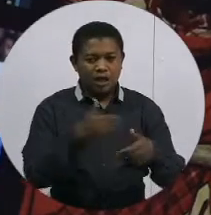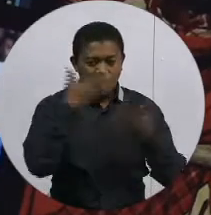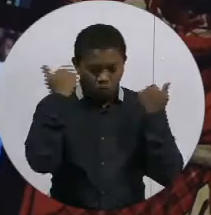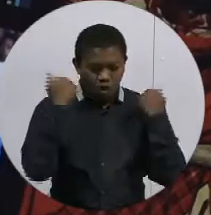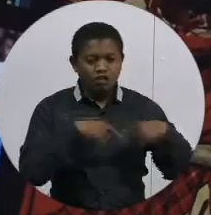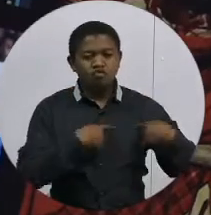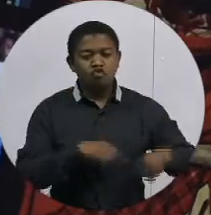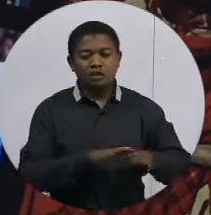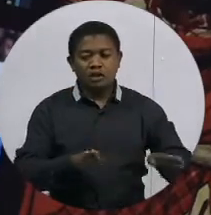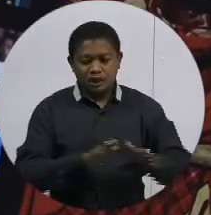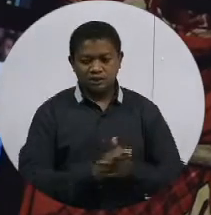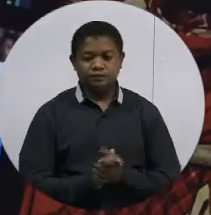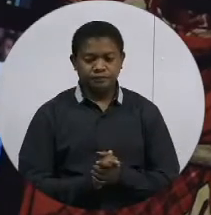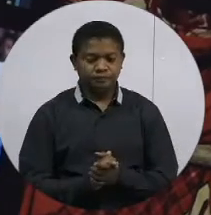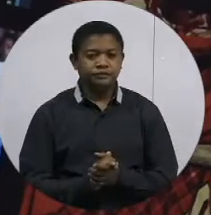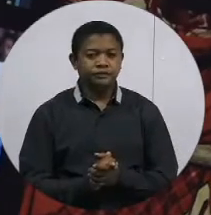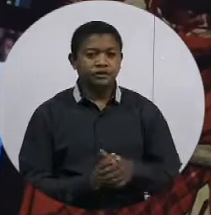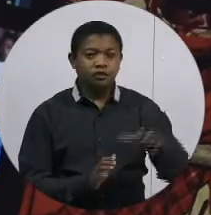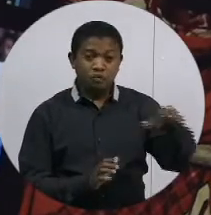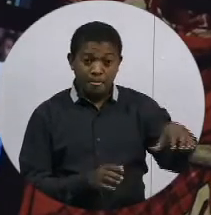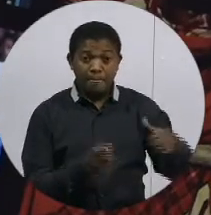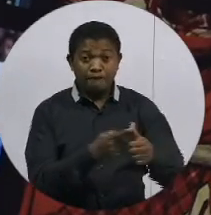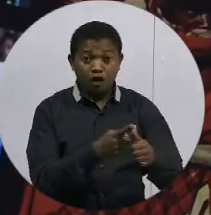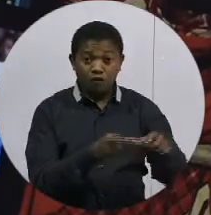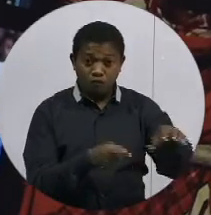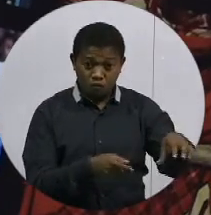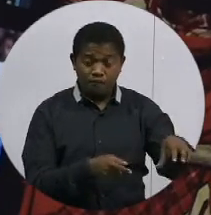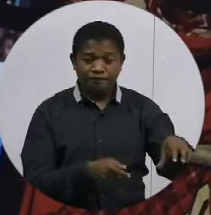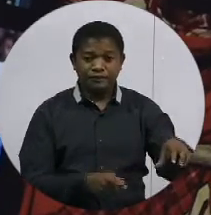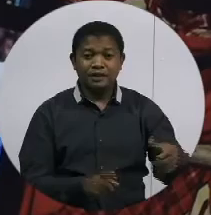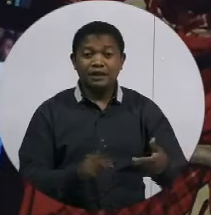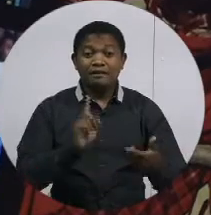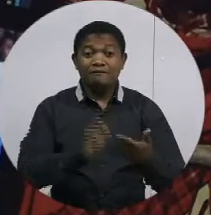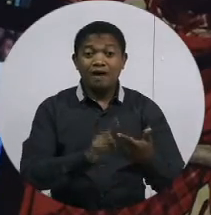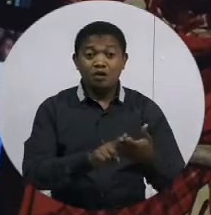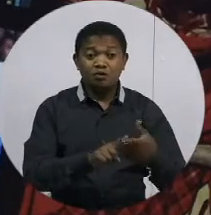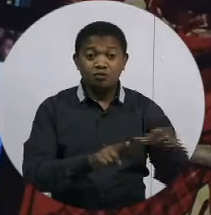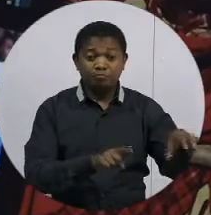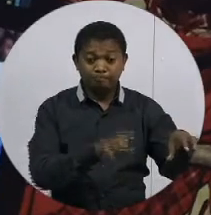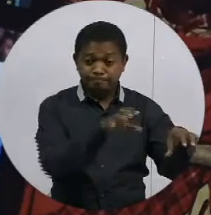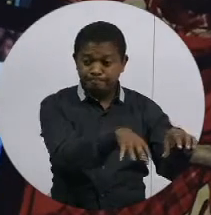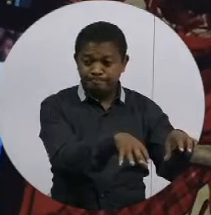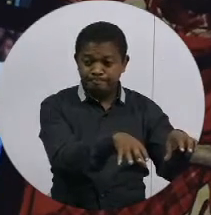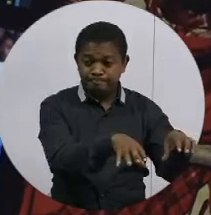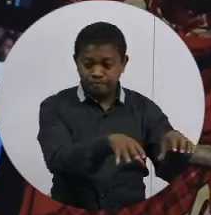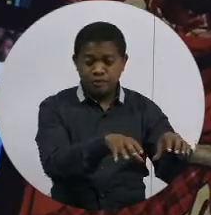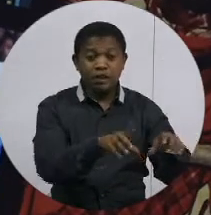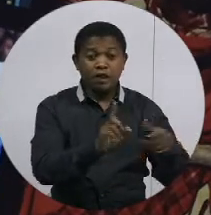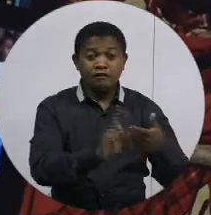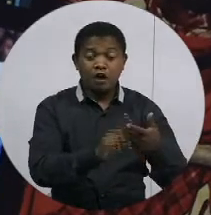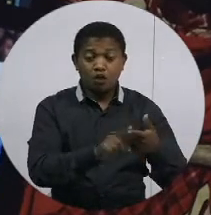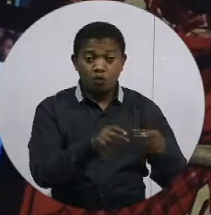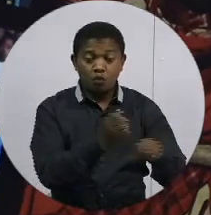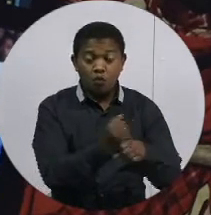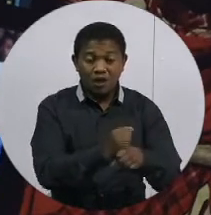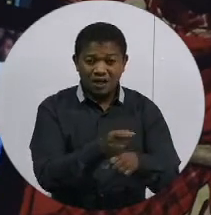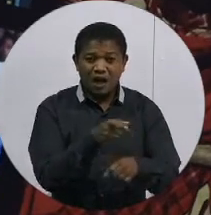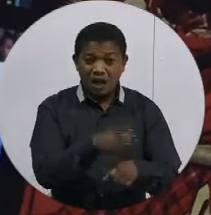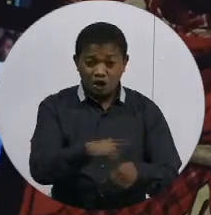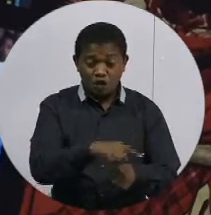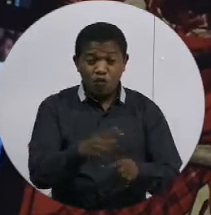no arahamaso sy atokamonina ny faharoa ireo zay mitondra ny tsimokaretina kanefa marary fa